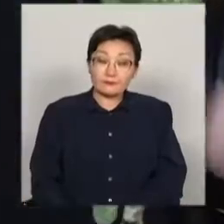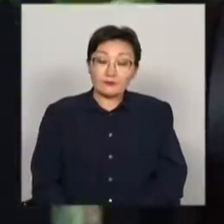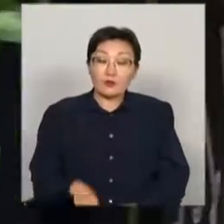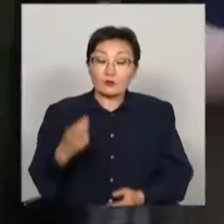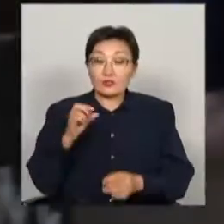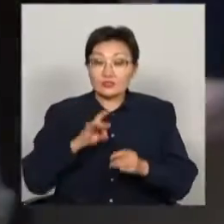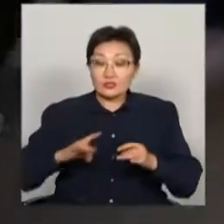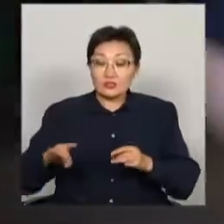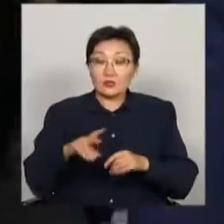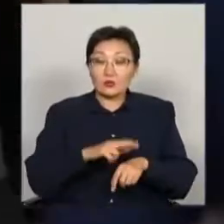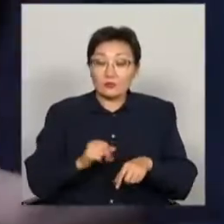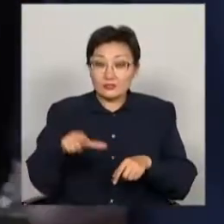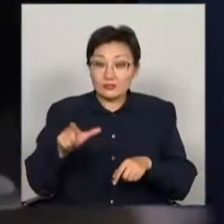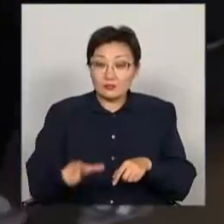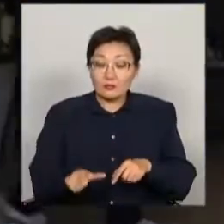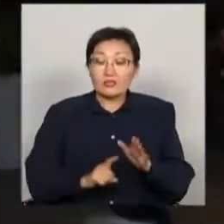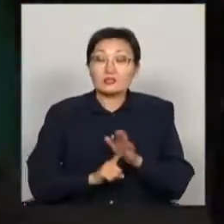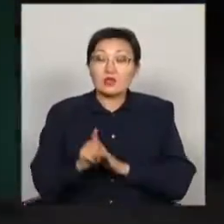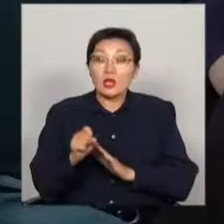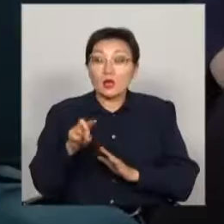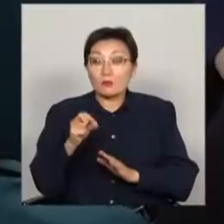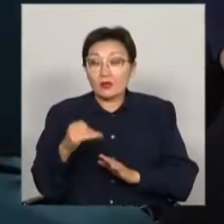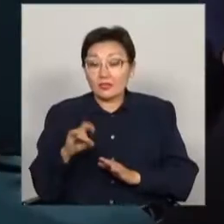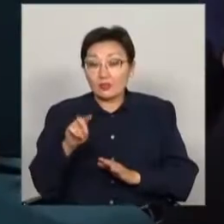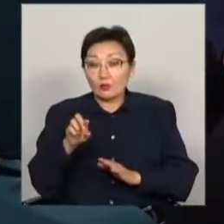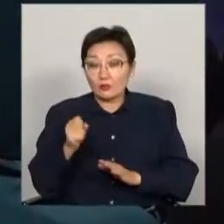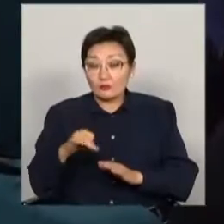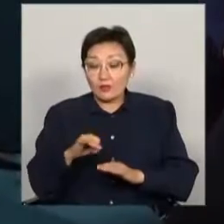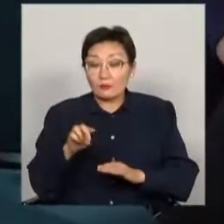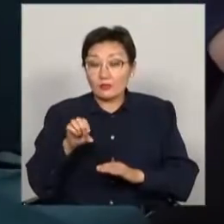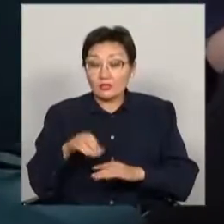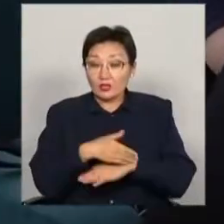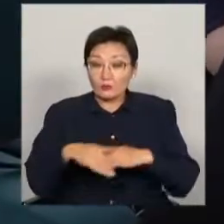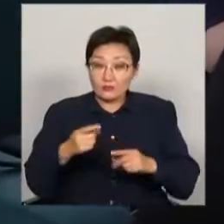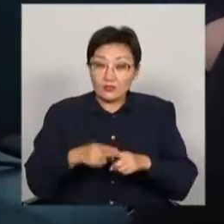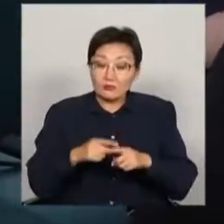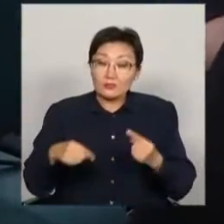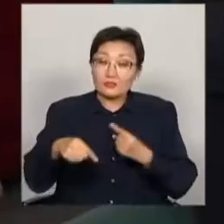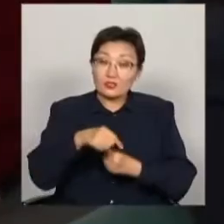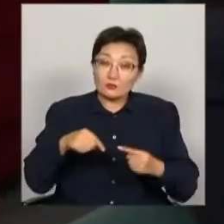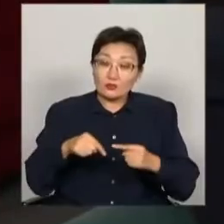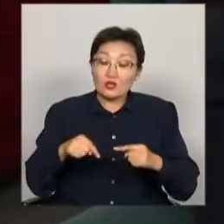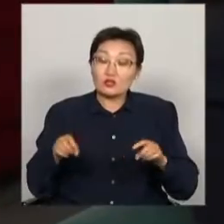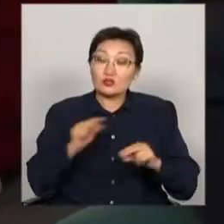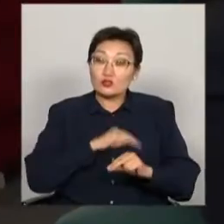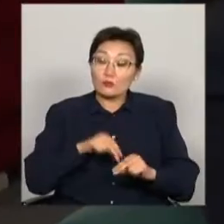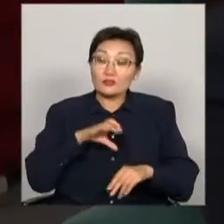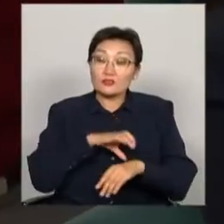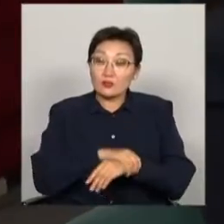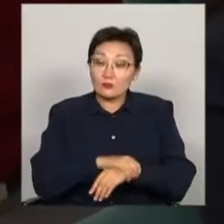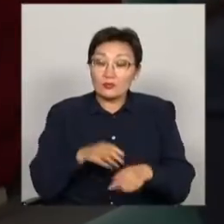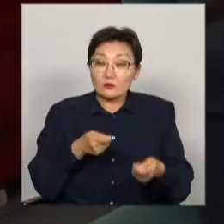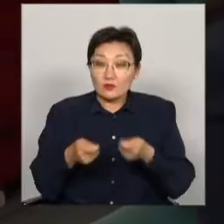Бостандық ауданының тәртіп сақшылары әдегенен ақ Абай Наурызбай батыр көшелерінің қиылысындағы кәсіпкерлік нысанның жұмысын әшкереледі. Дәмхана